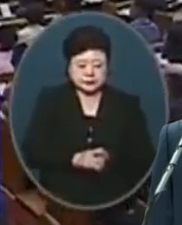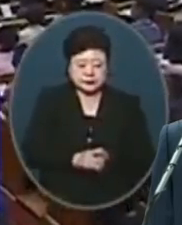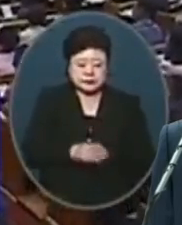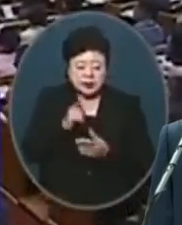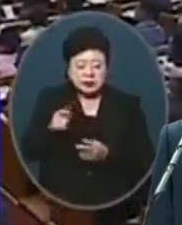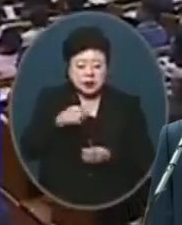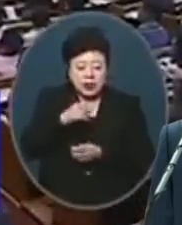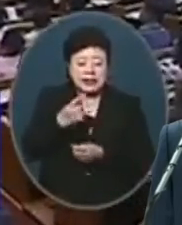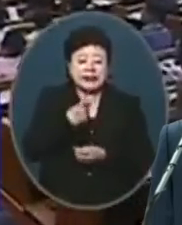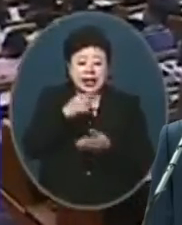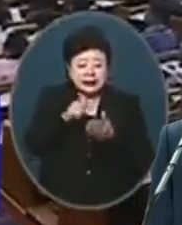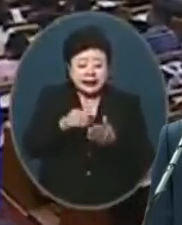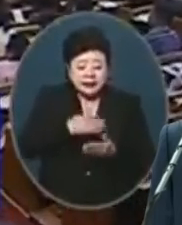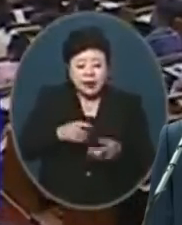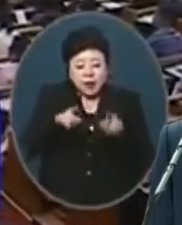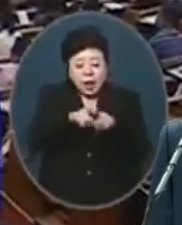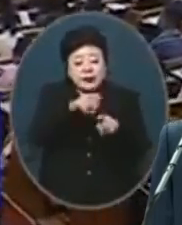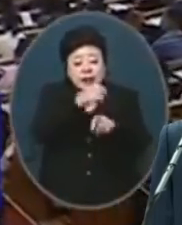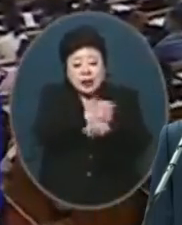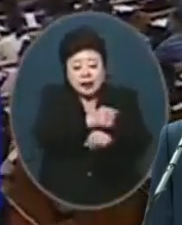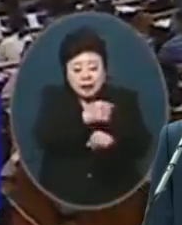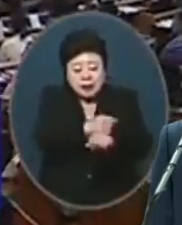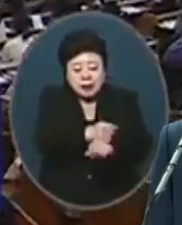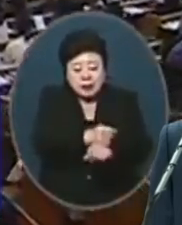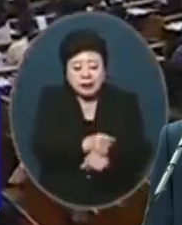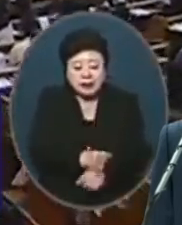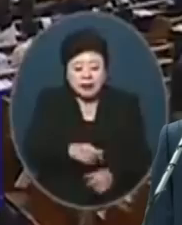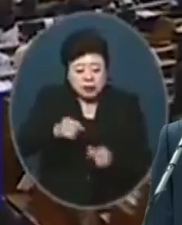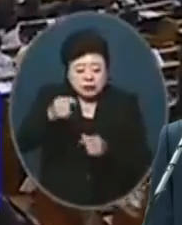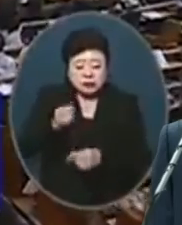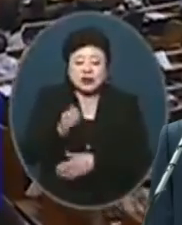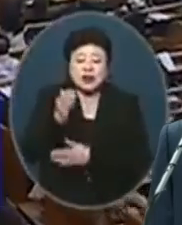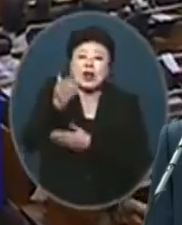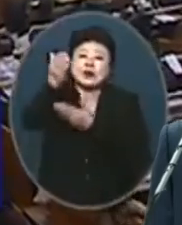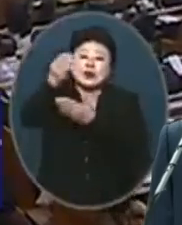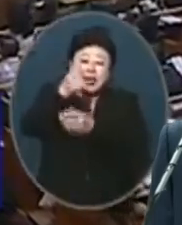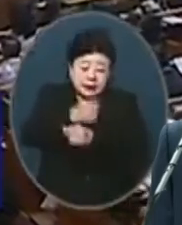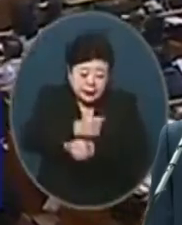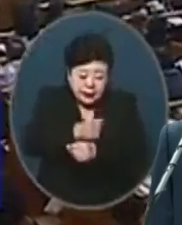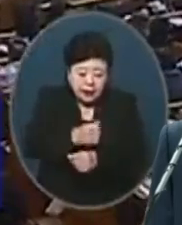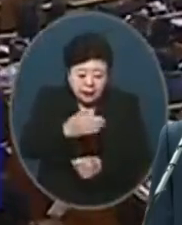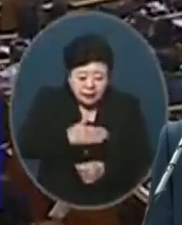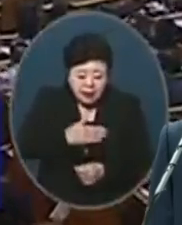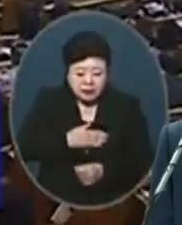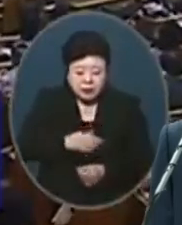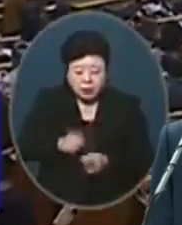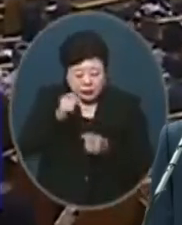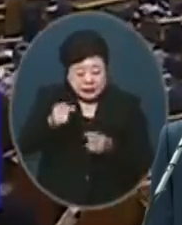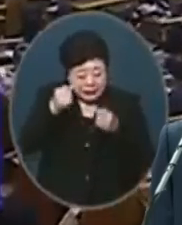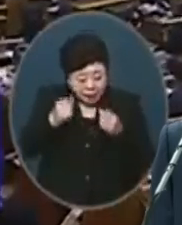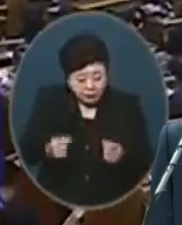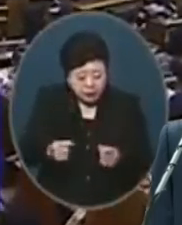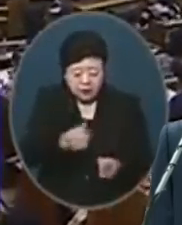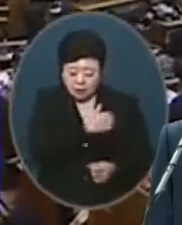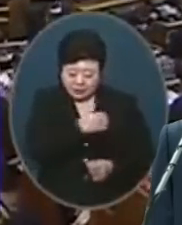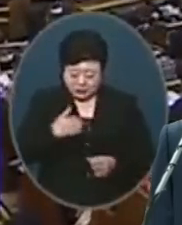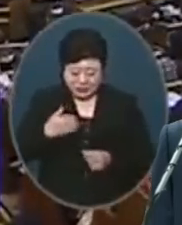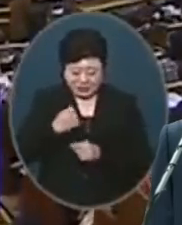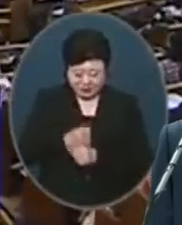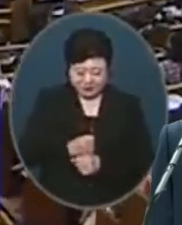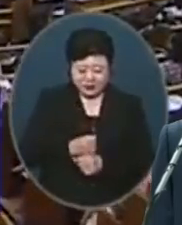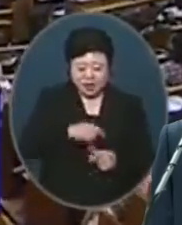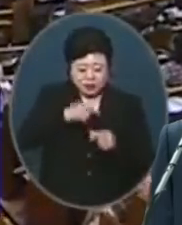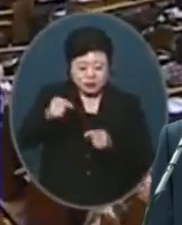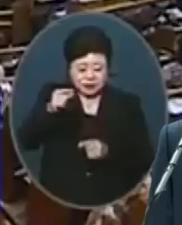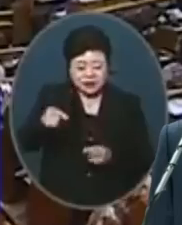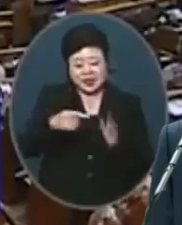그들이 환난 당할 때 내가 그와 함께하여 그를 건지고 영화롭게 하리라. 내가 그를 장수하게 함으로 그를 만족해 하며 나의